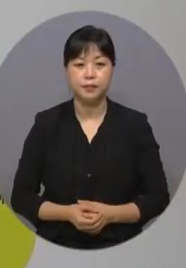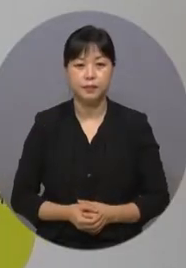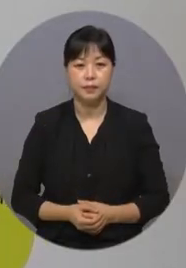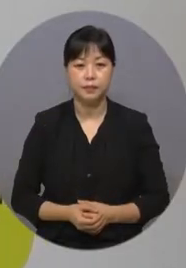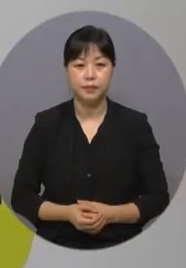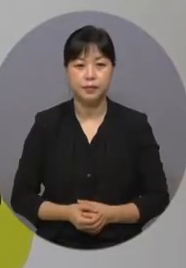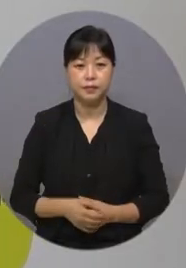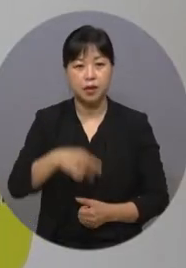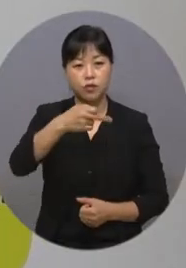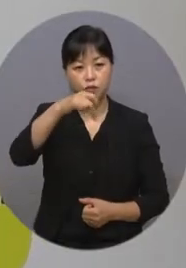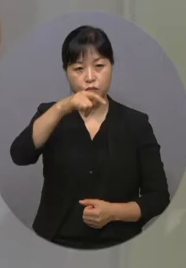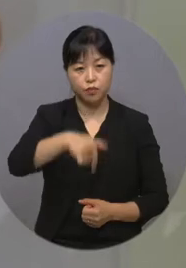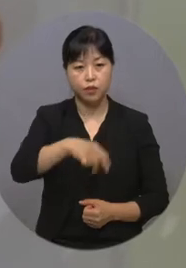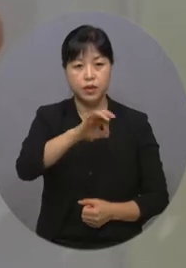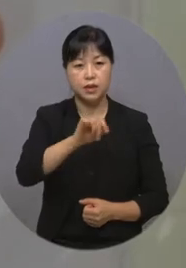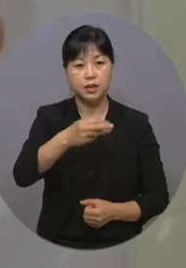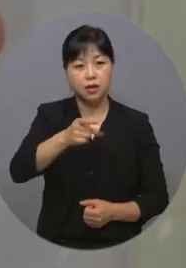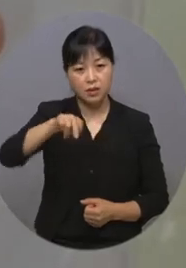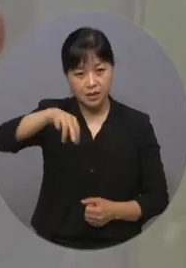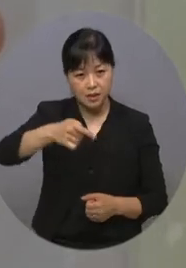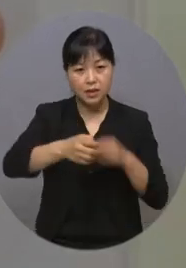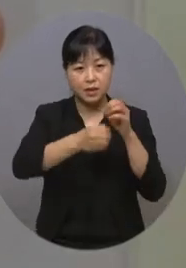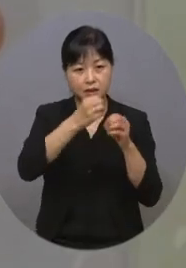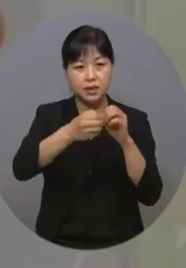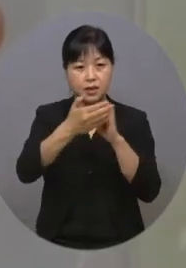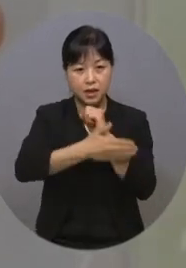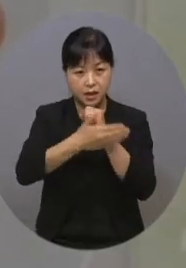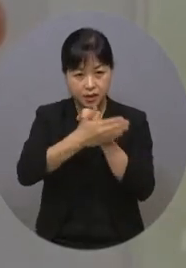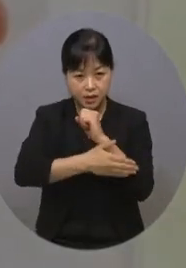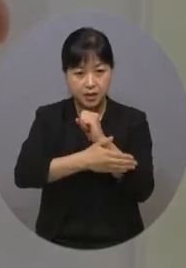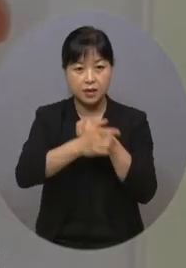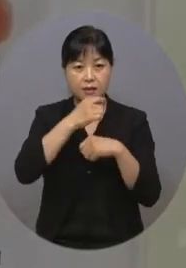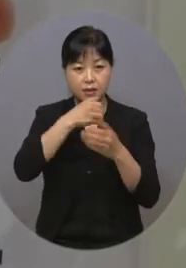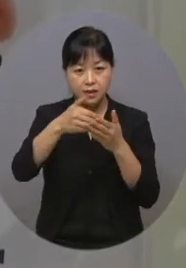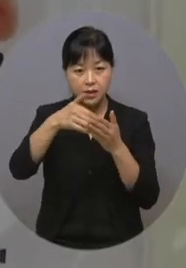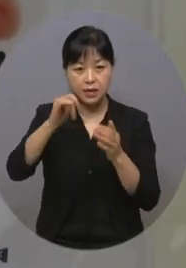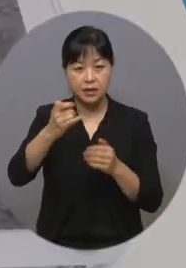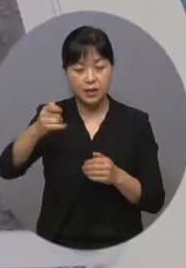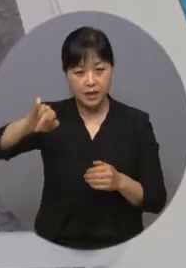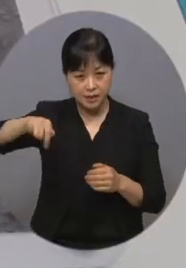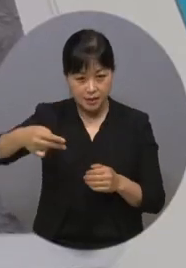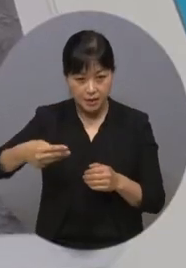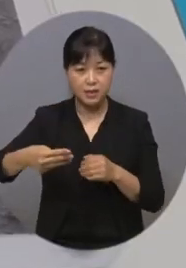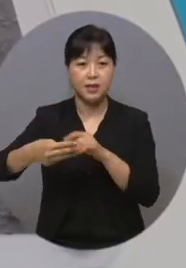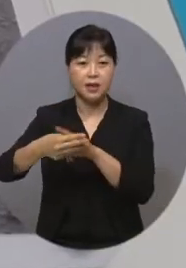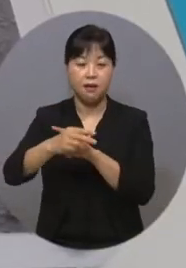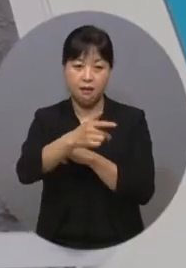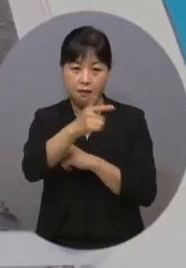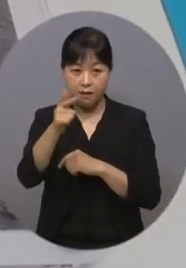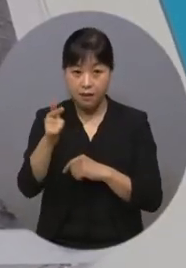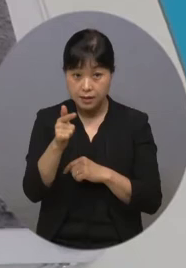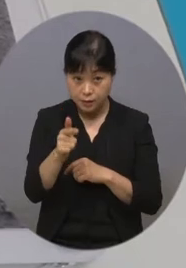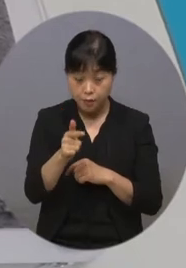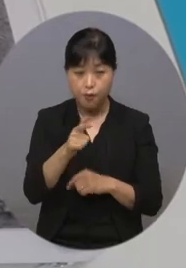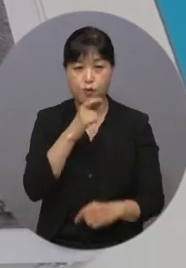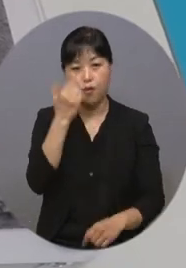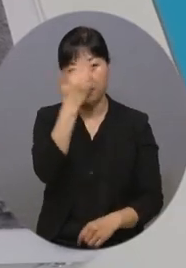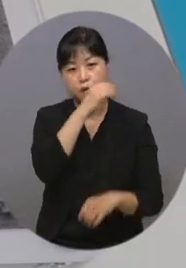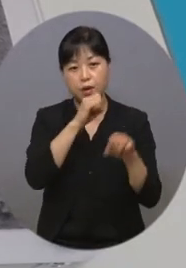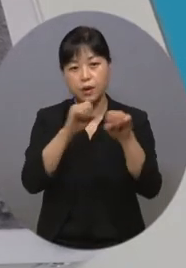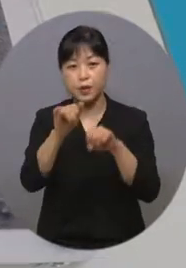수묵 일러스트 시와 사진 그리고 수채화 젠탱글 작품을 배경으로 여수에서